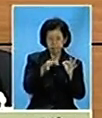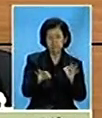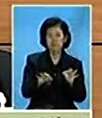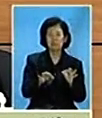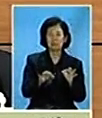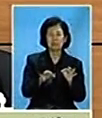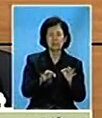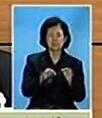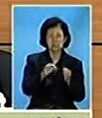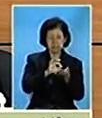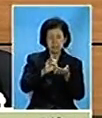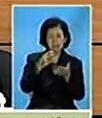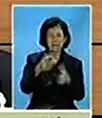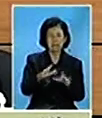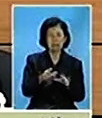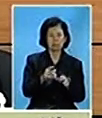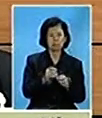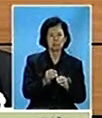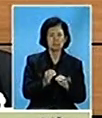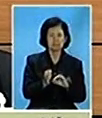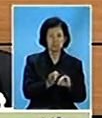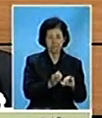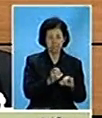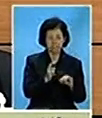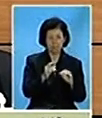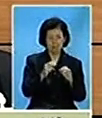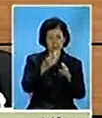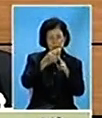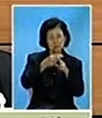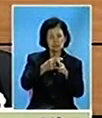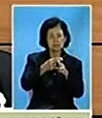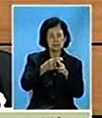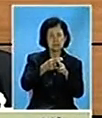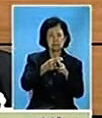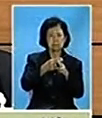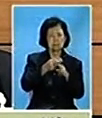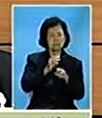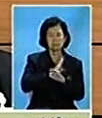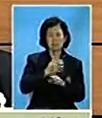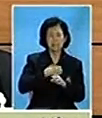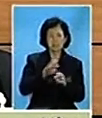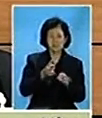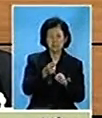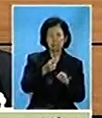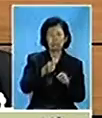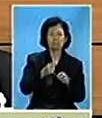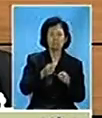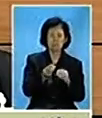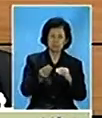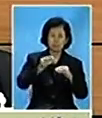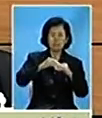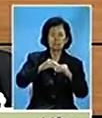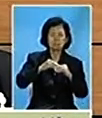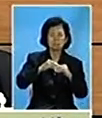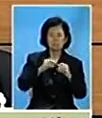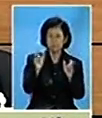เป็นเรื่องอีกเรื่องนึงนะครับแต่ประเด็นเนี้ยผมเป็นเรื่องแค่ชื่อก่อนนะครับเพราะผมไม่อยากจะไปตัดปัญหาเรื่องการเพิ่มข้อ